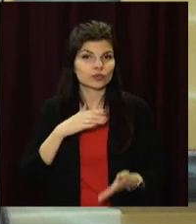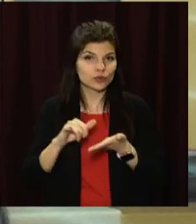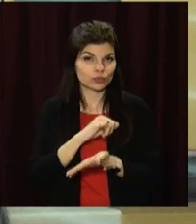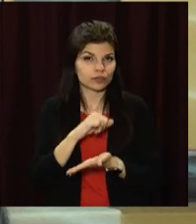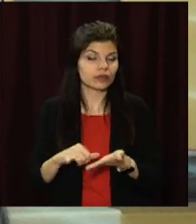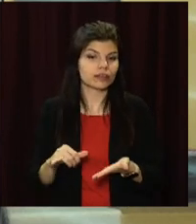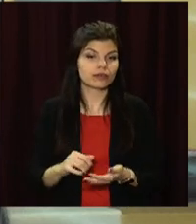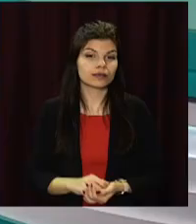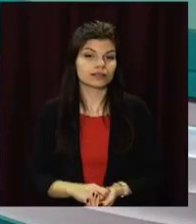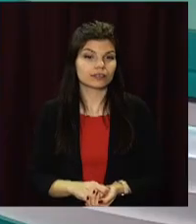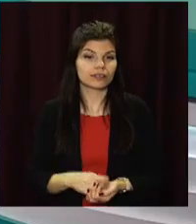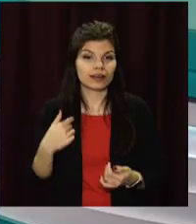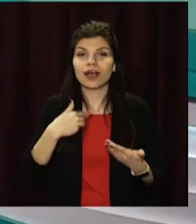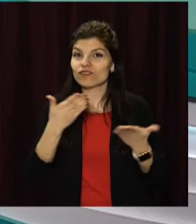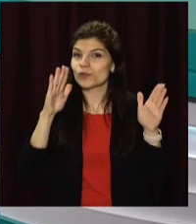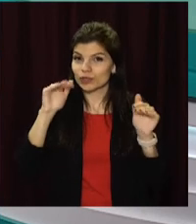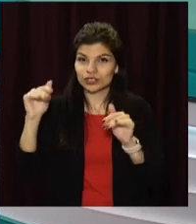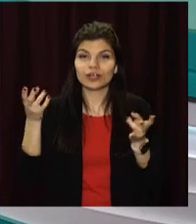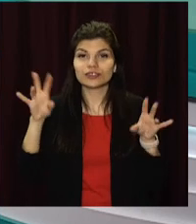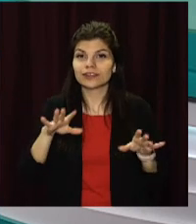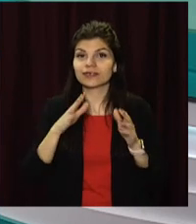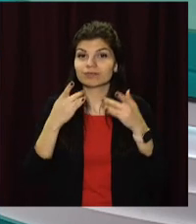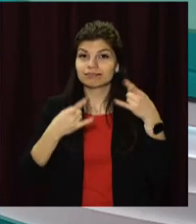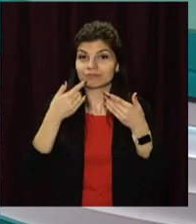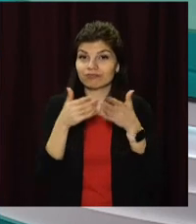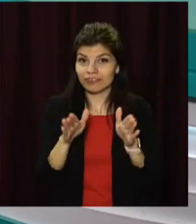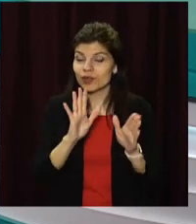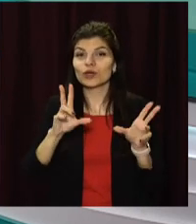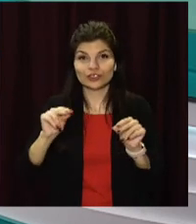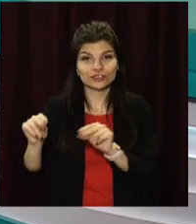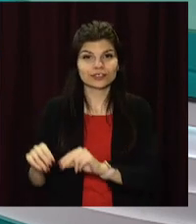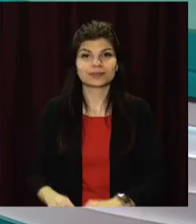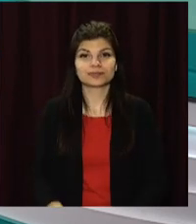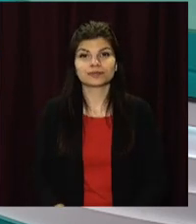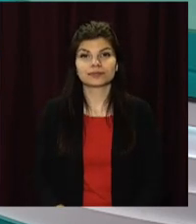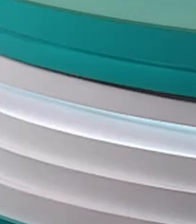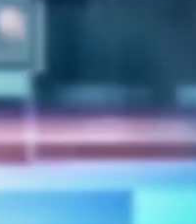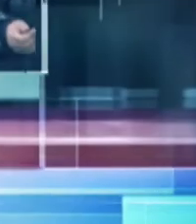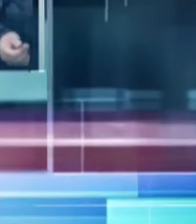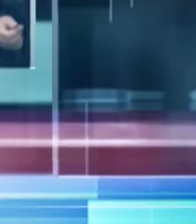нашому YouTube-каналі. А я з вами прощаюся, залишайтеся з відкритим і нехай щастить!